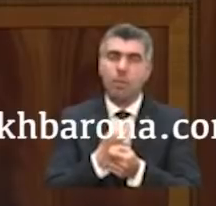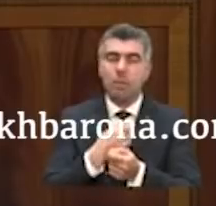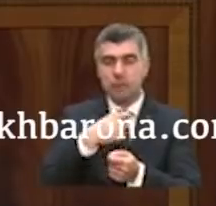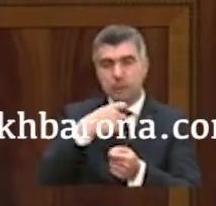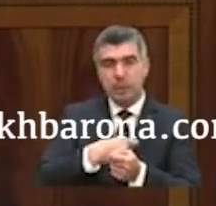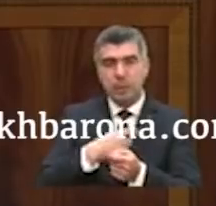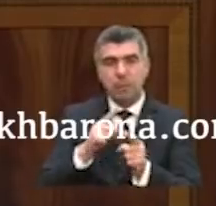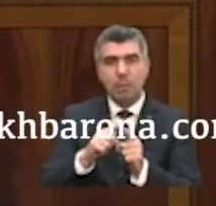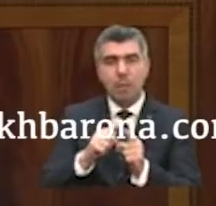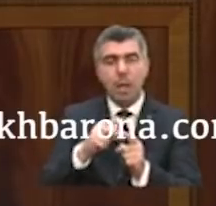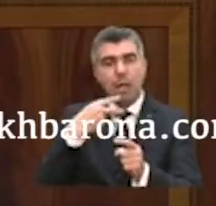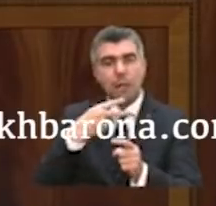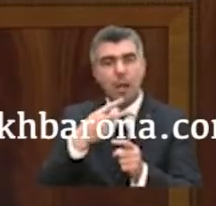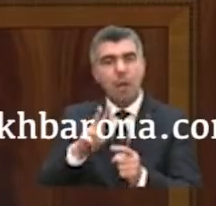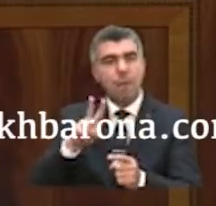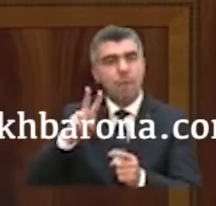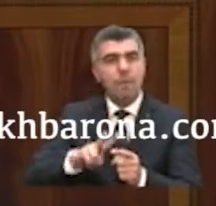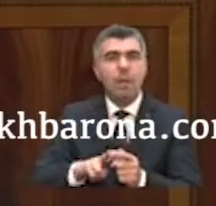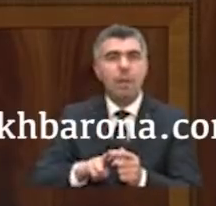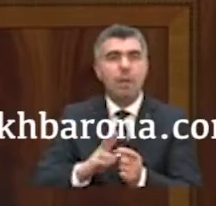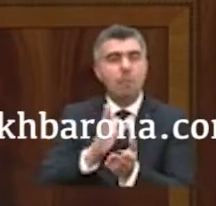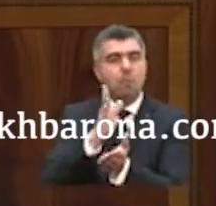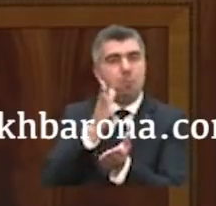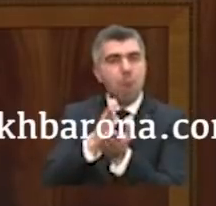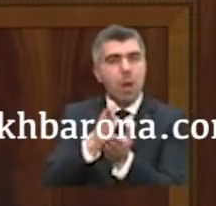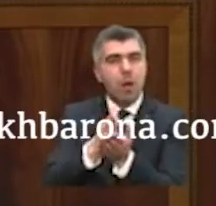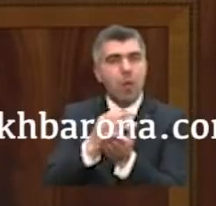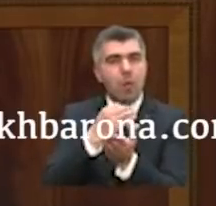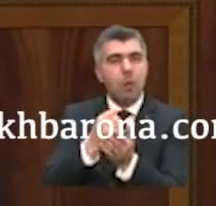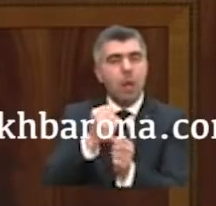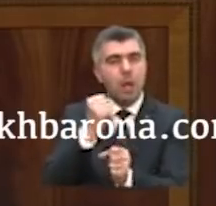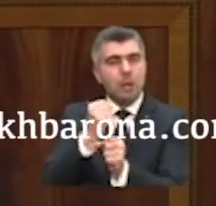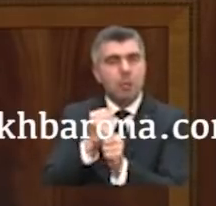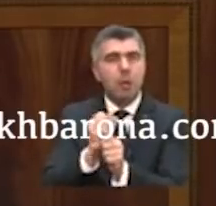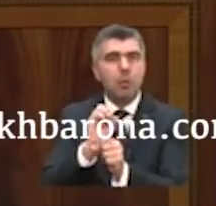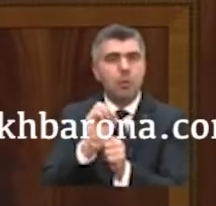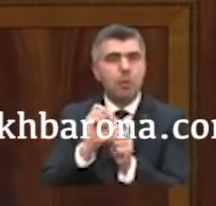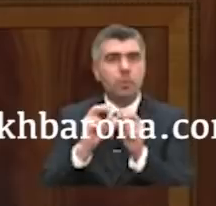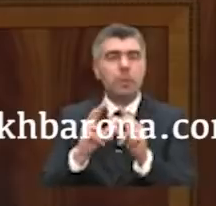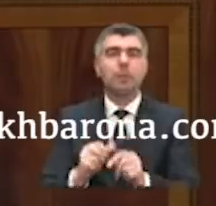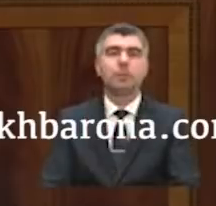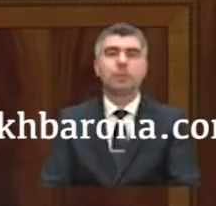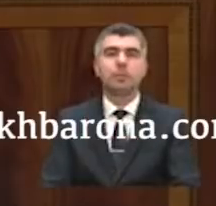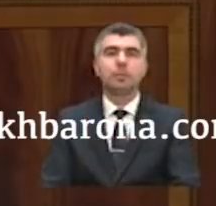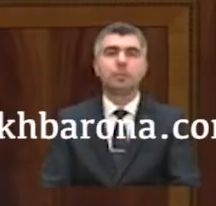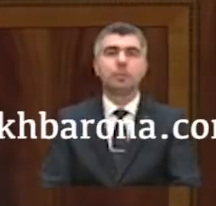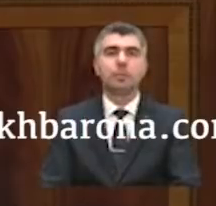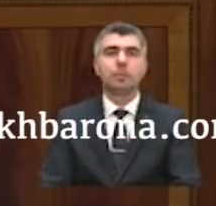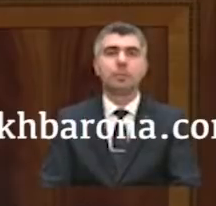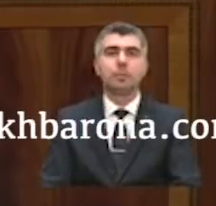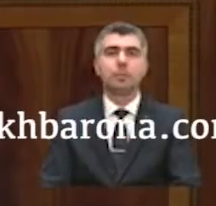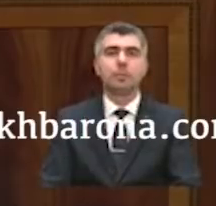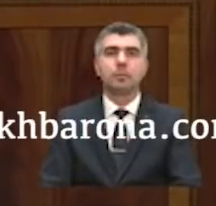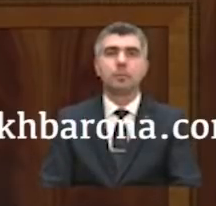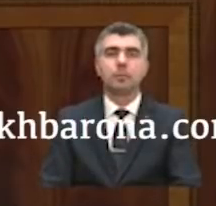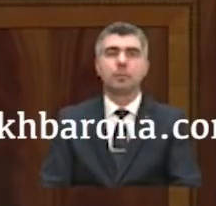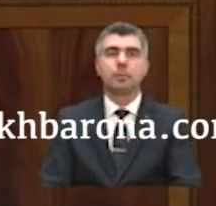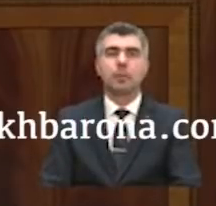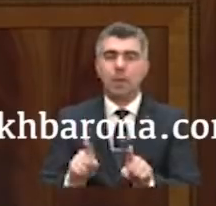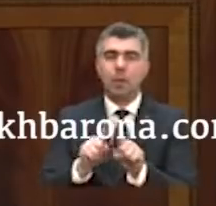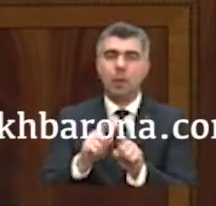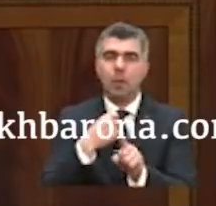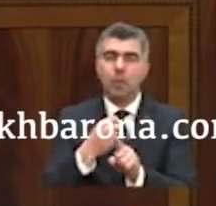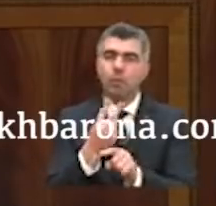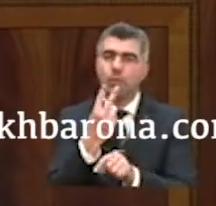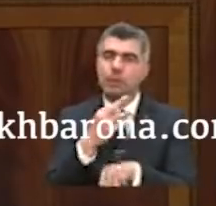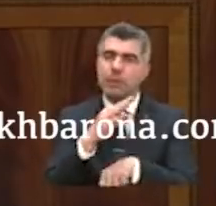نتكلم بصراحه ونتكلم بالمعقول ونقول اللي يمكن ندير واللي ما يمكن ندير. بقي لي شويه ديال الوقت، ما نطولش عليكم جوج دقائق